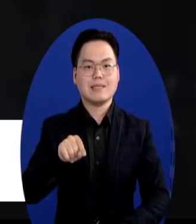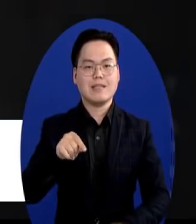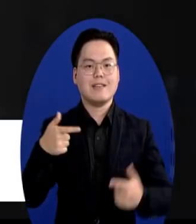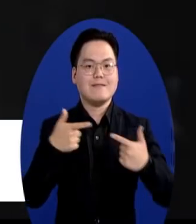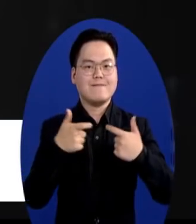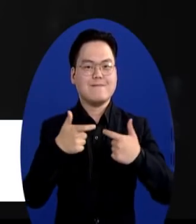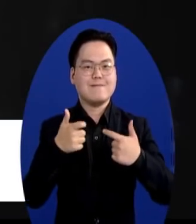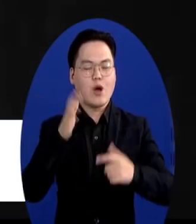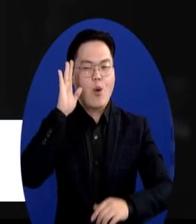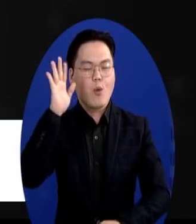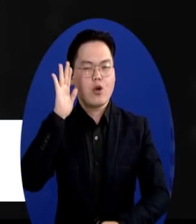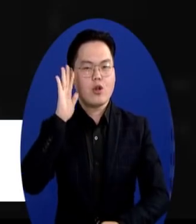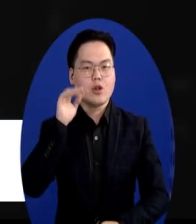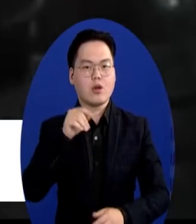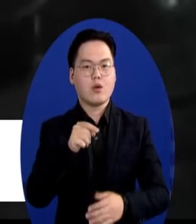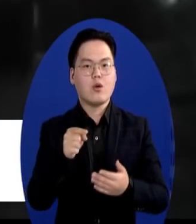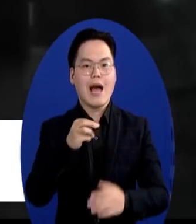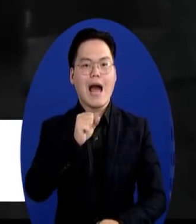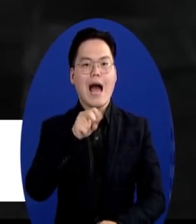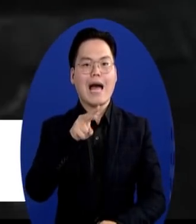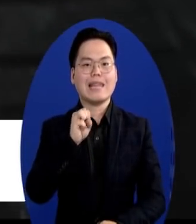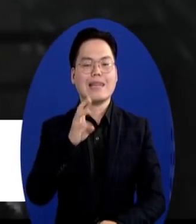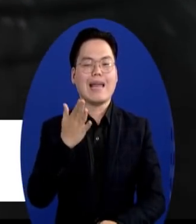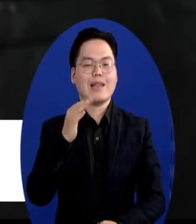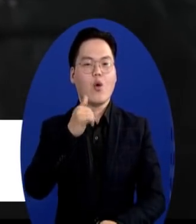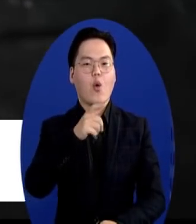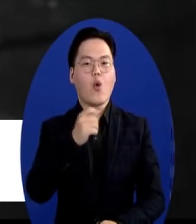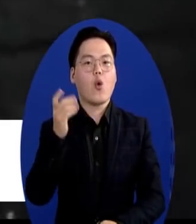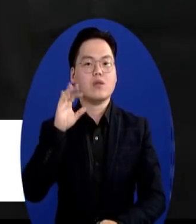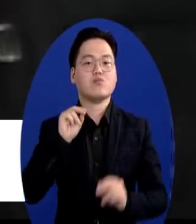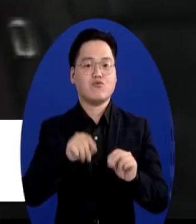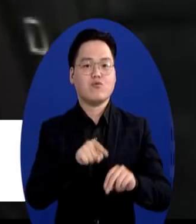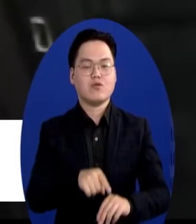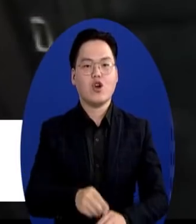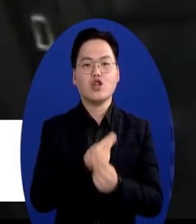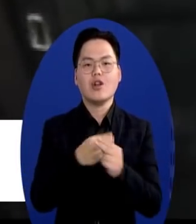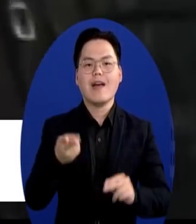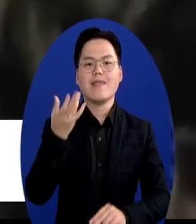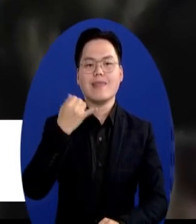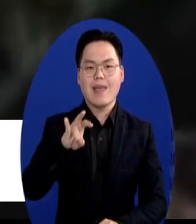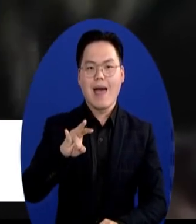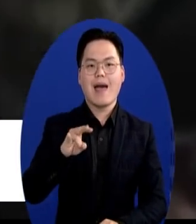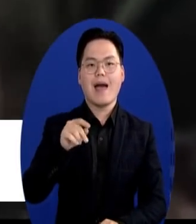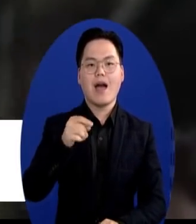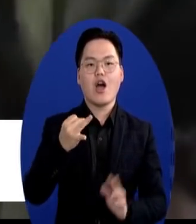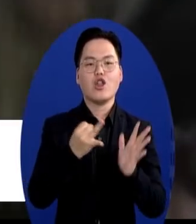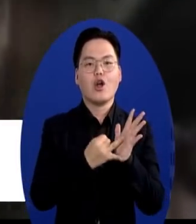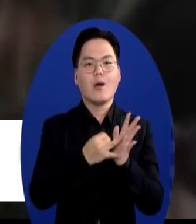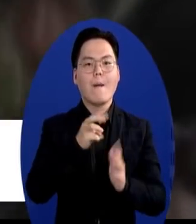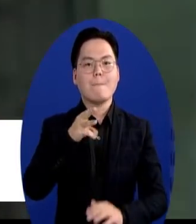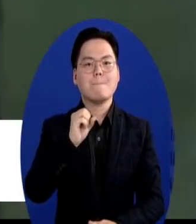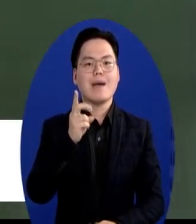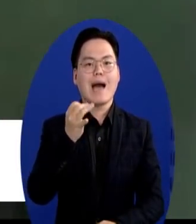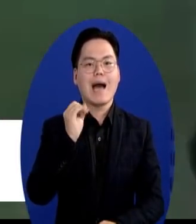алтан хуудас болон үлдсэн гэж мэрэгжилтэнд үздэг юм. Чөлөөлөх дайнд Монголын 5-6 7-р морт дивиз, 7-р